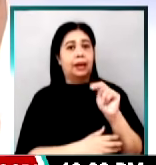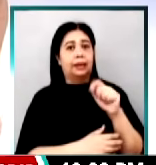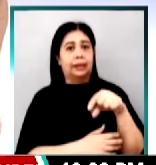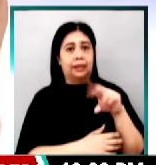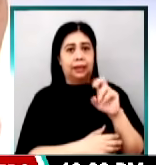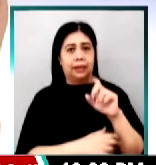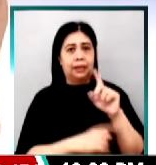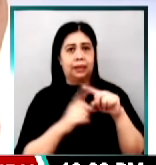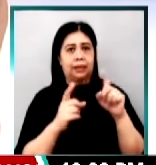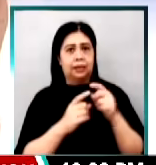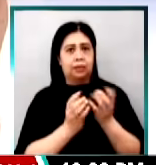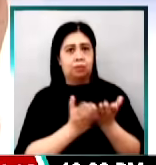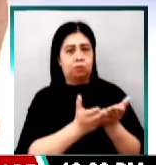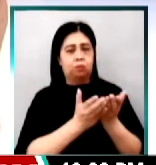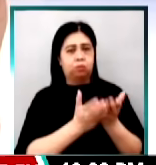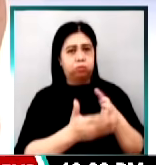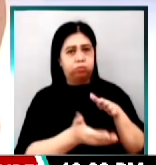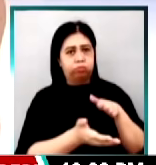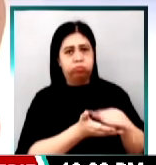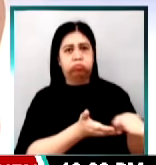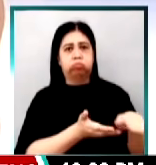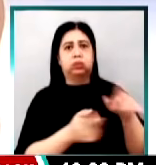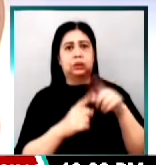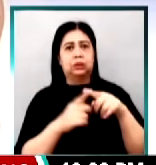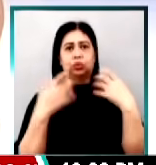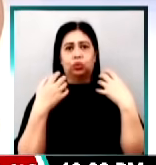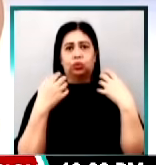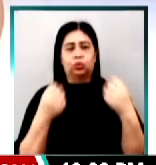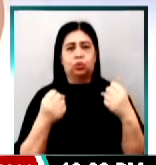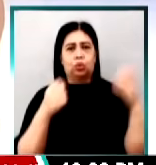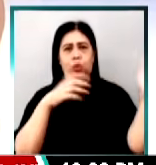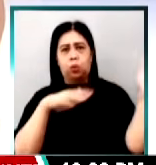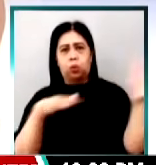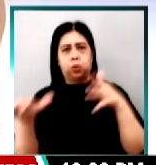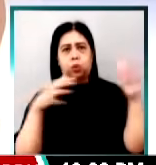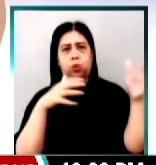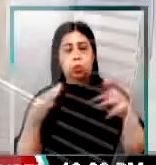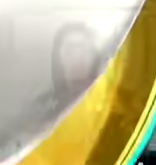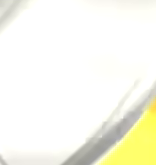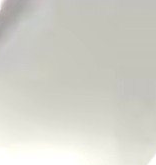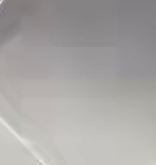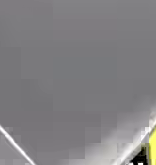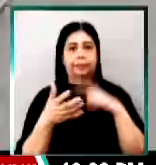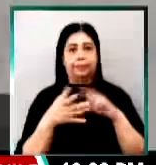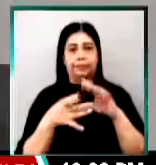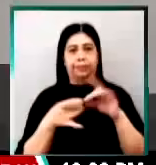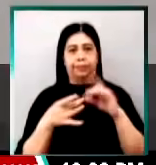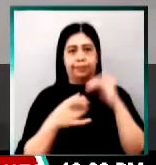ang sumadsad sa lakas ng hangin. May report si John Consulta.